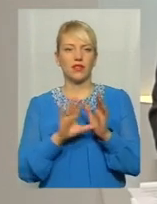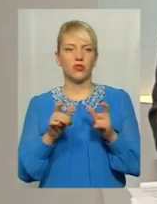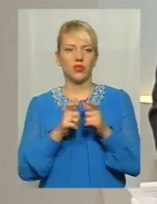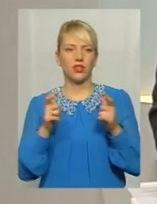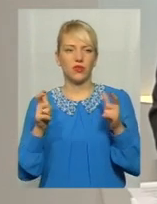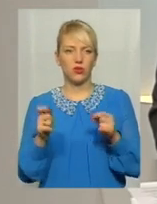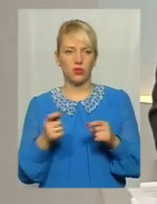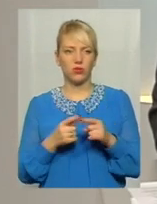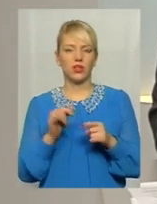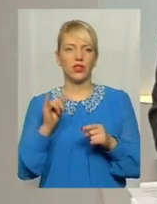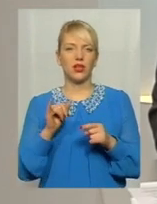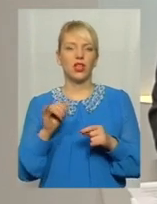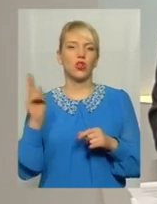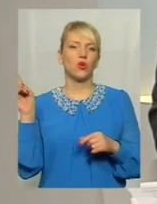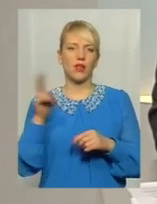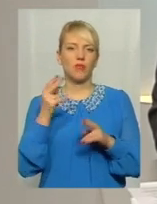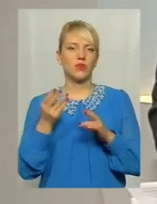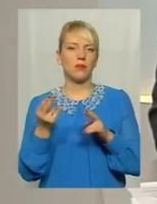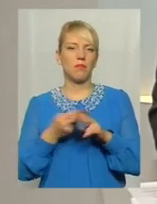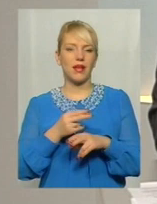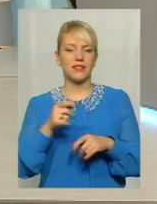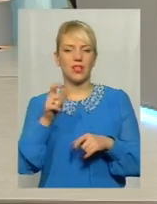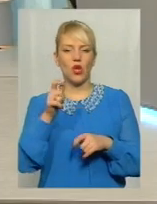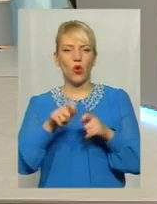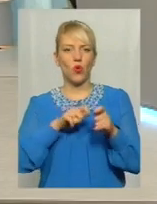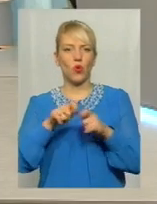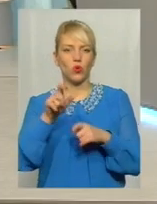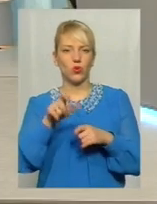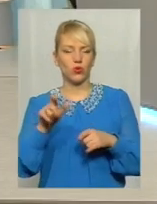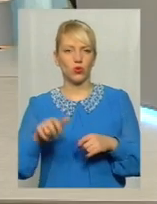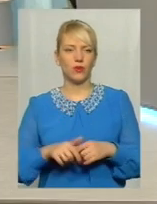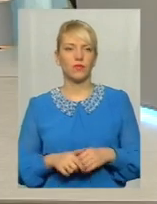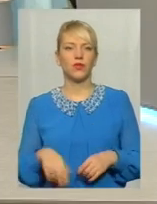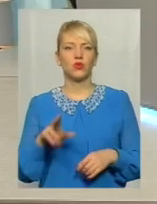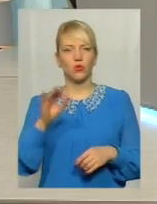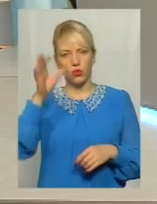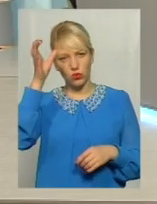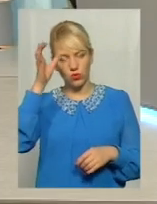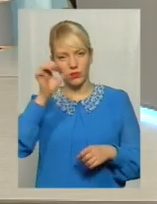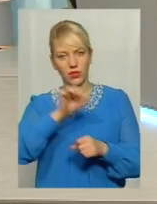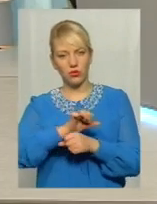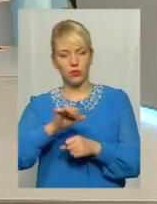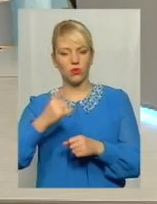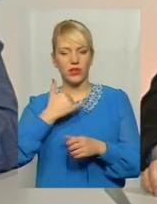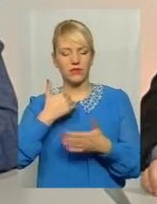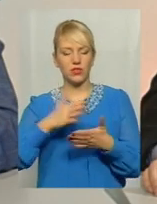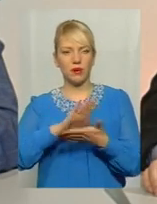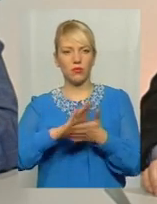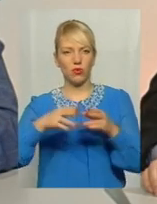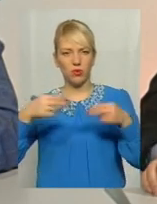без кондукторів. Щодо розумних зупинок, то в нас вже підписаний договір